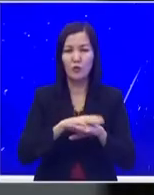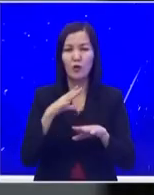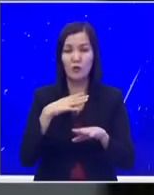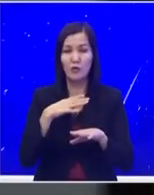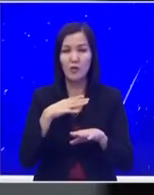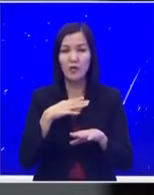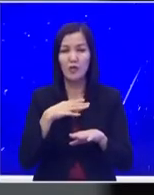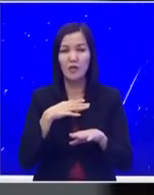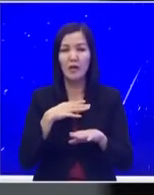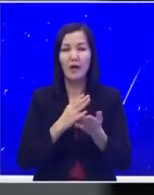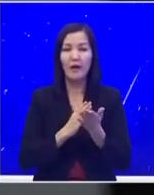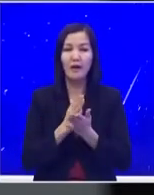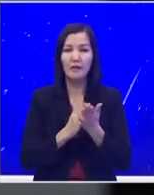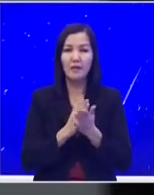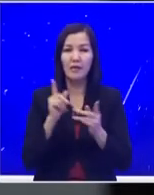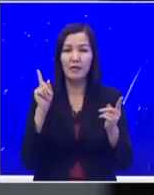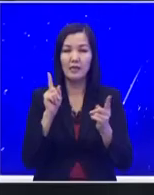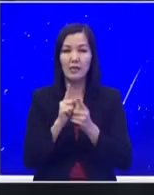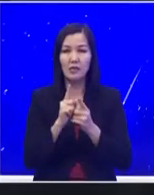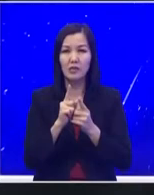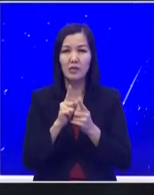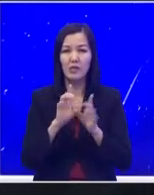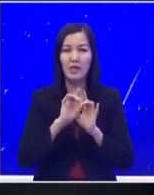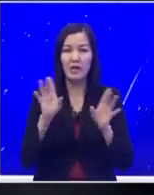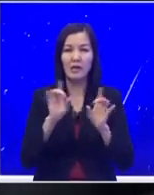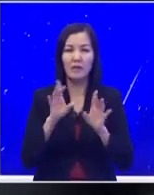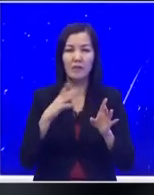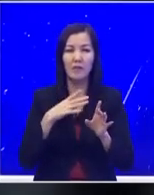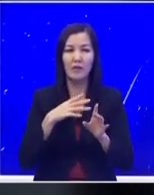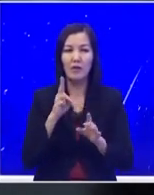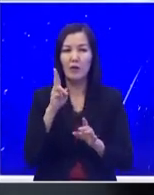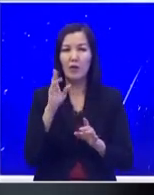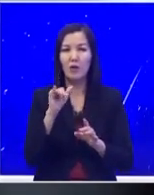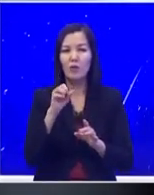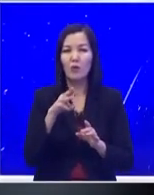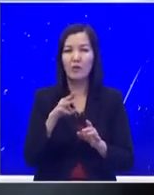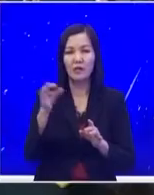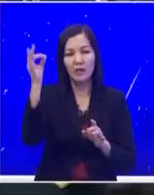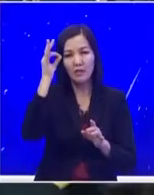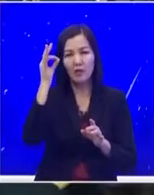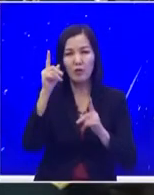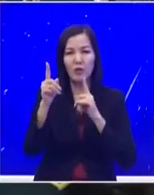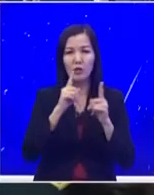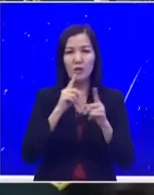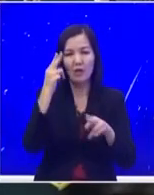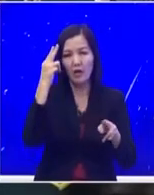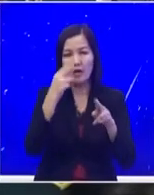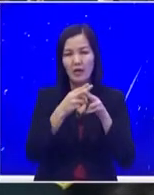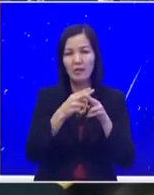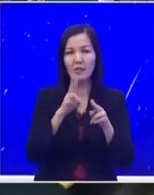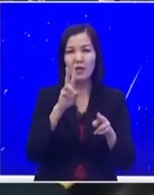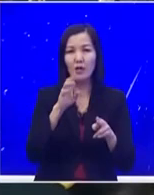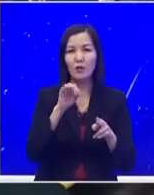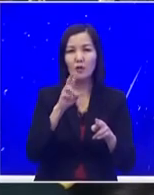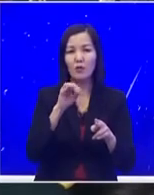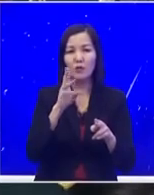ол ауғандық ардагерлер бас қосқан кеште ағынан жарыла айтты. Қуатты еске алуға арналған жиынға ағасы Сайын Нұрмақашұлы